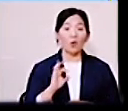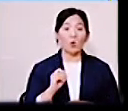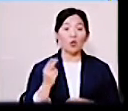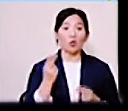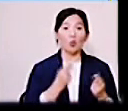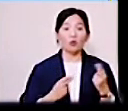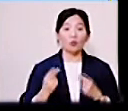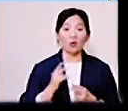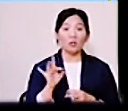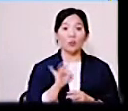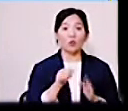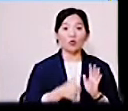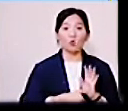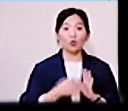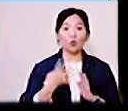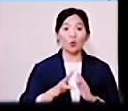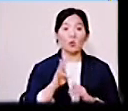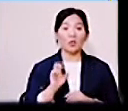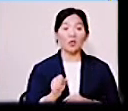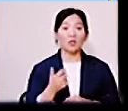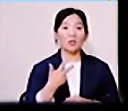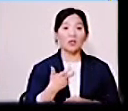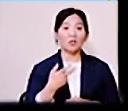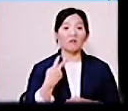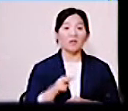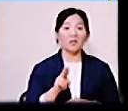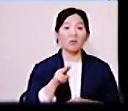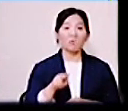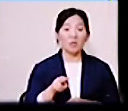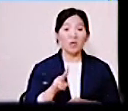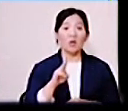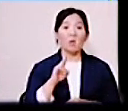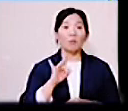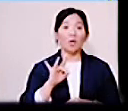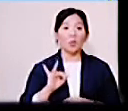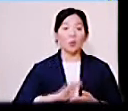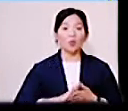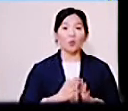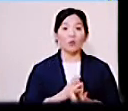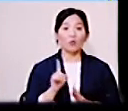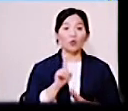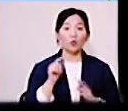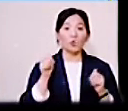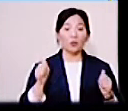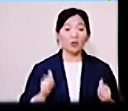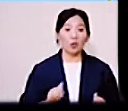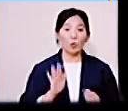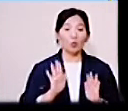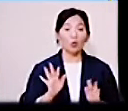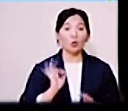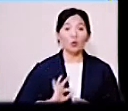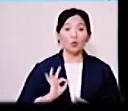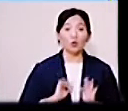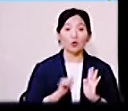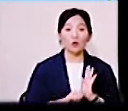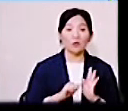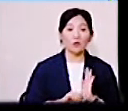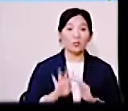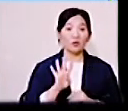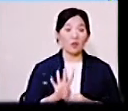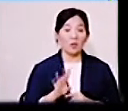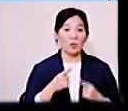размером 640 на 320 пикселей при условии, что в изображении будут использоваться